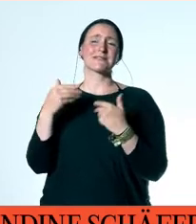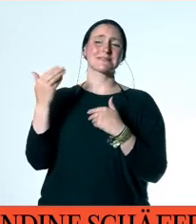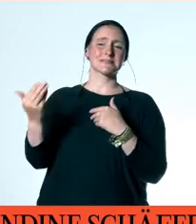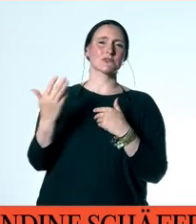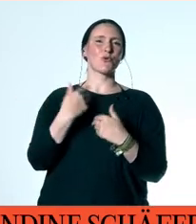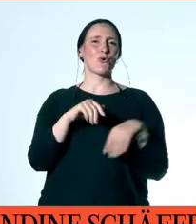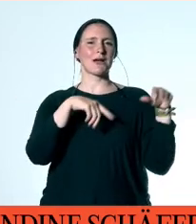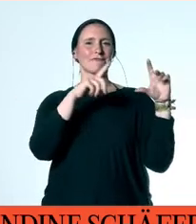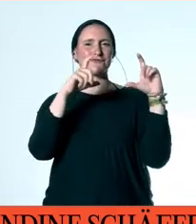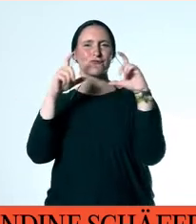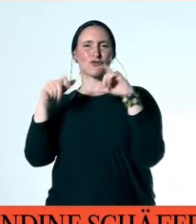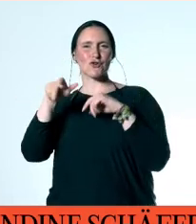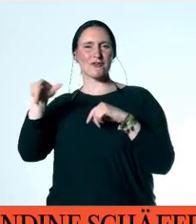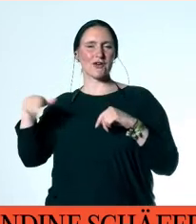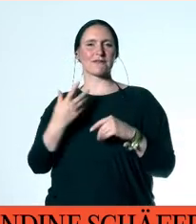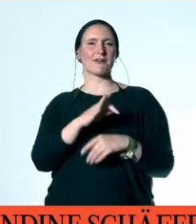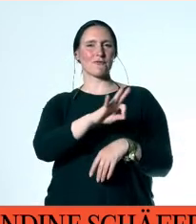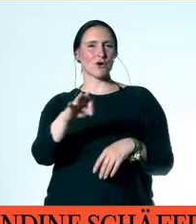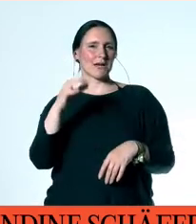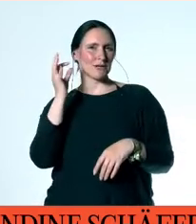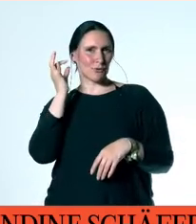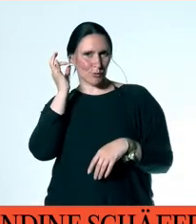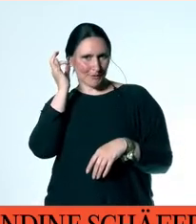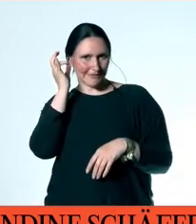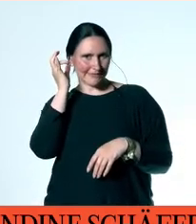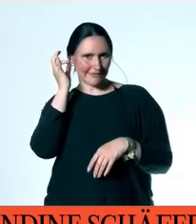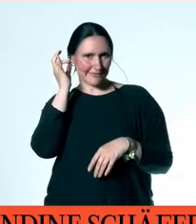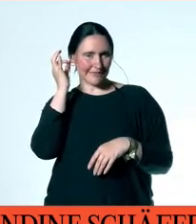insbesondere bin ich ein Fan von Will.